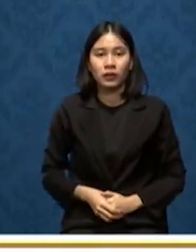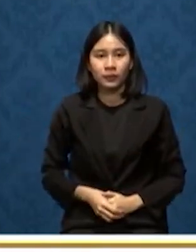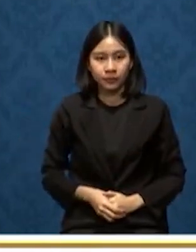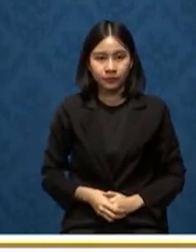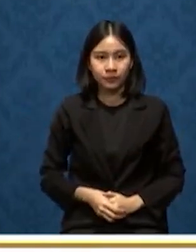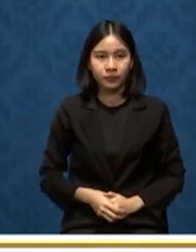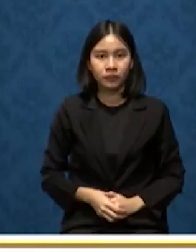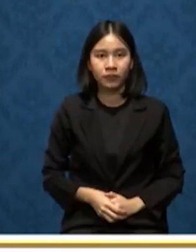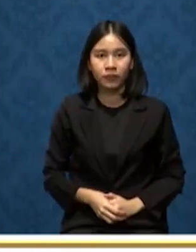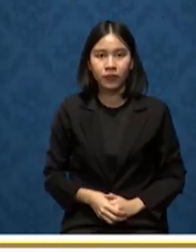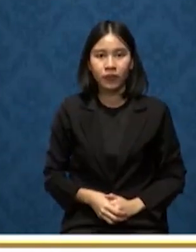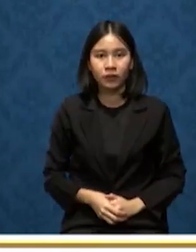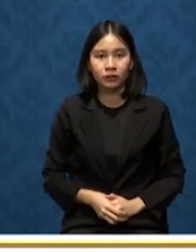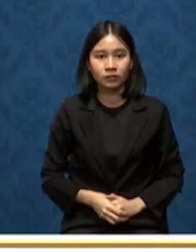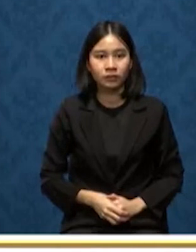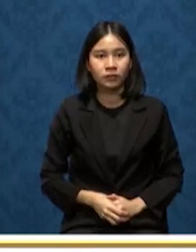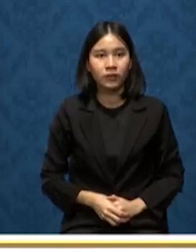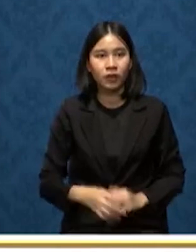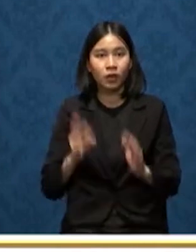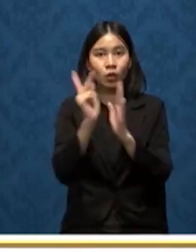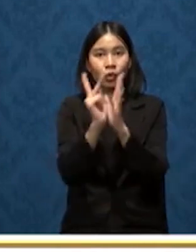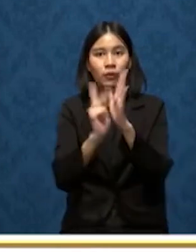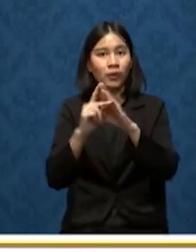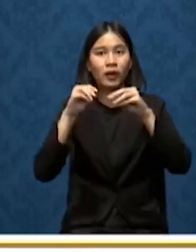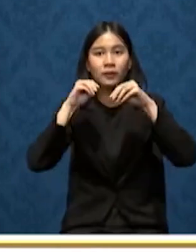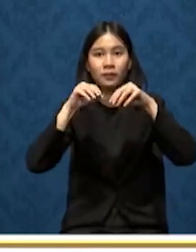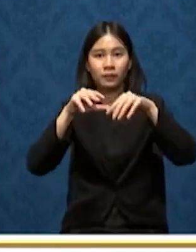ในเรื่องของการออกกฎหมาย